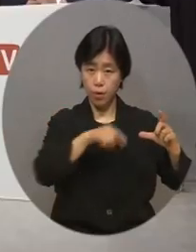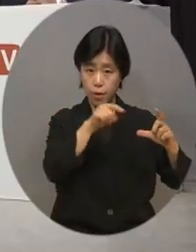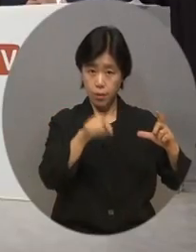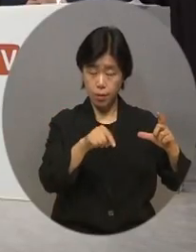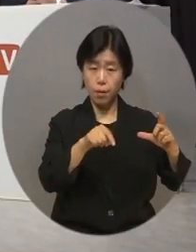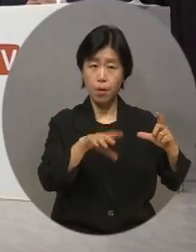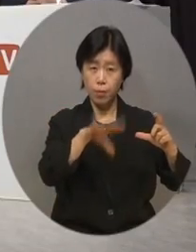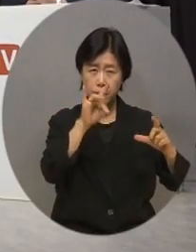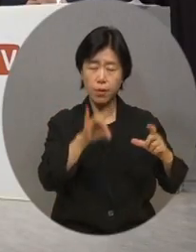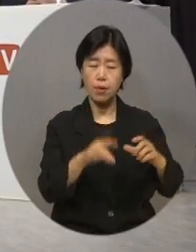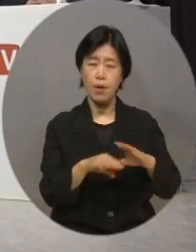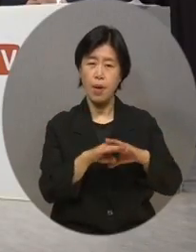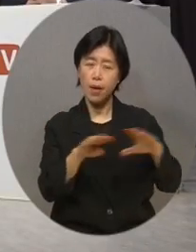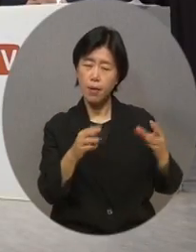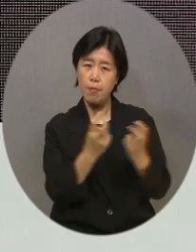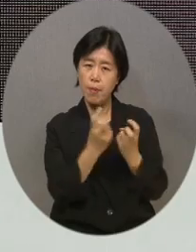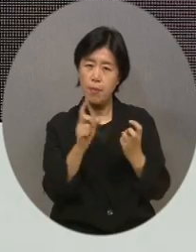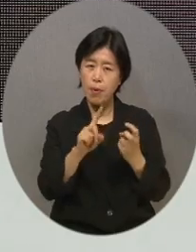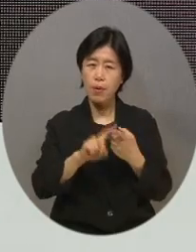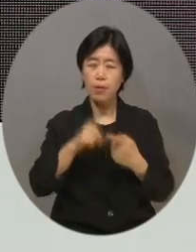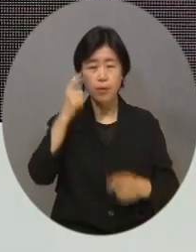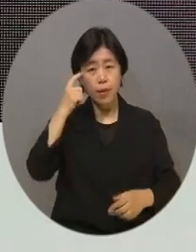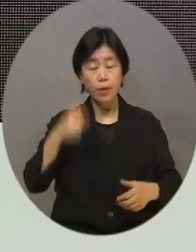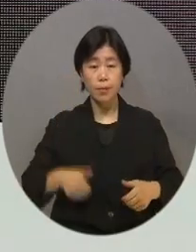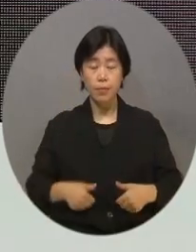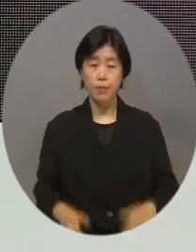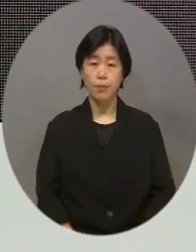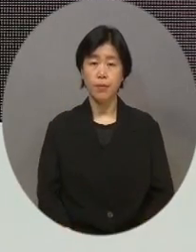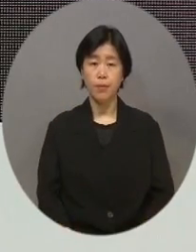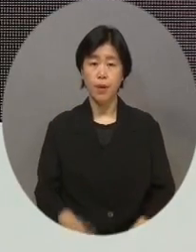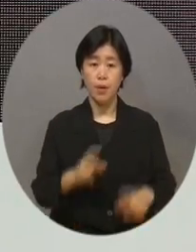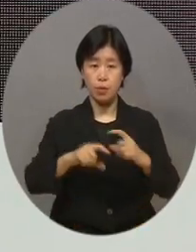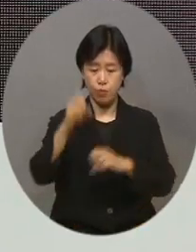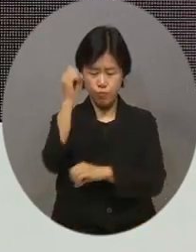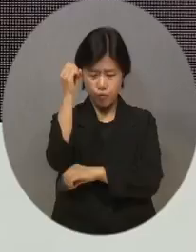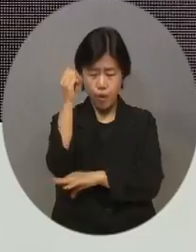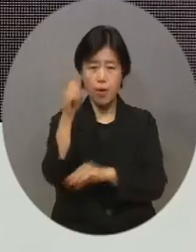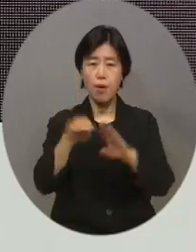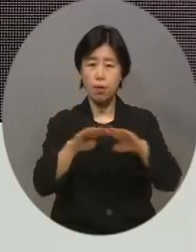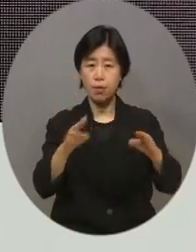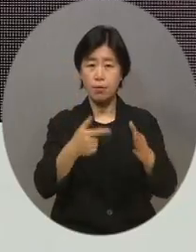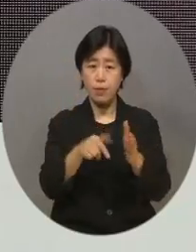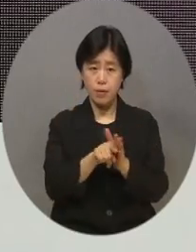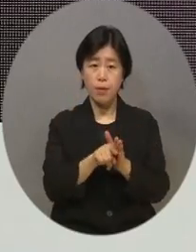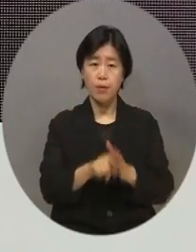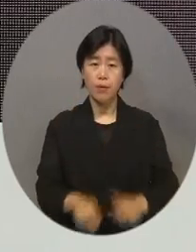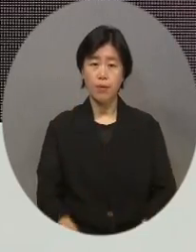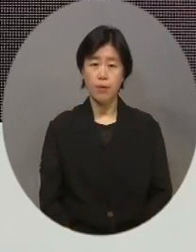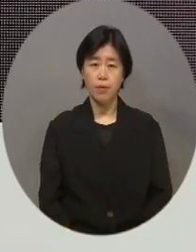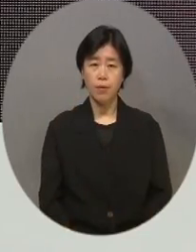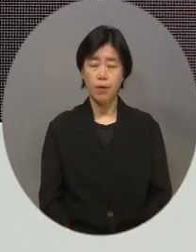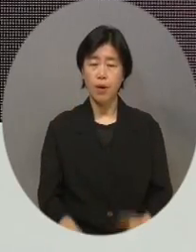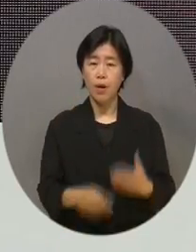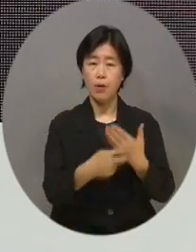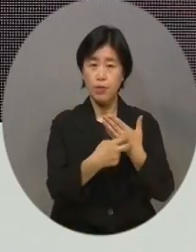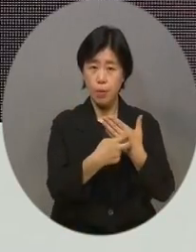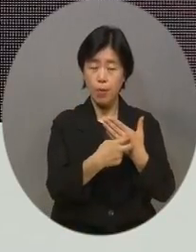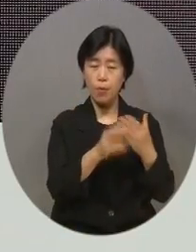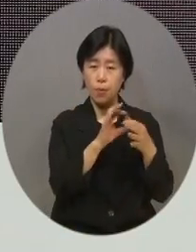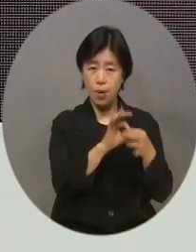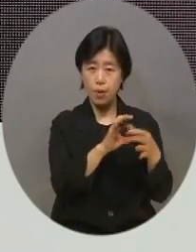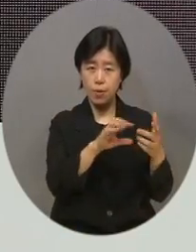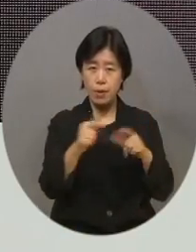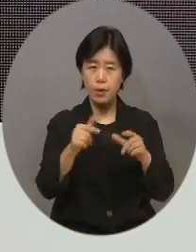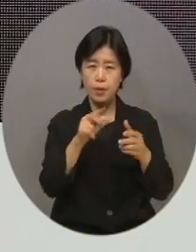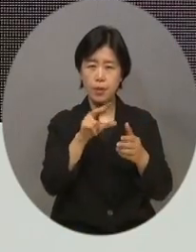지역에서부터 실마리를 찾고자 합니다. 좀 더 궁극적인 해결을 위해서 경기 북부 지역의 의료 인프라 부족 해소를